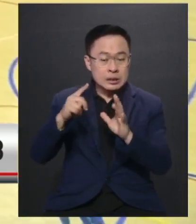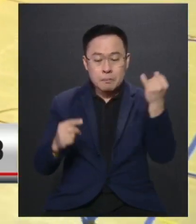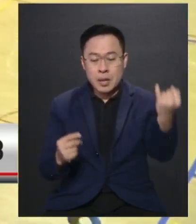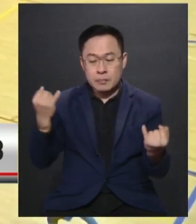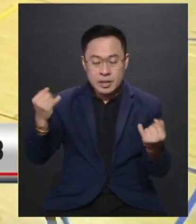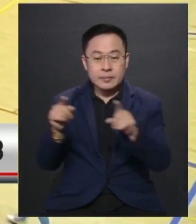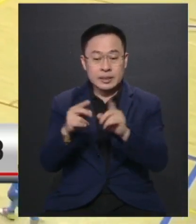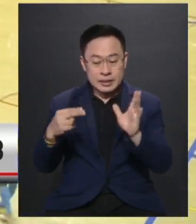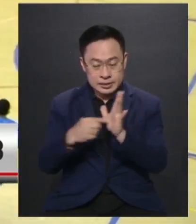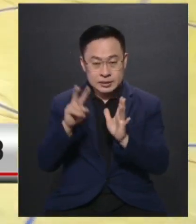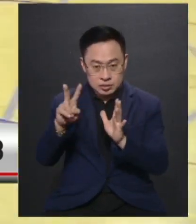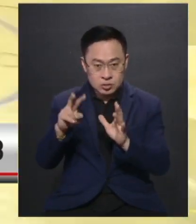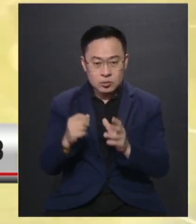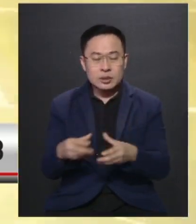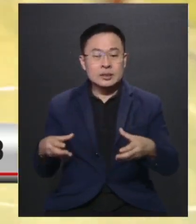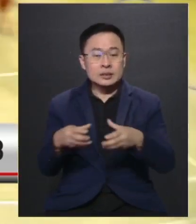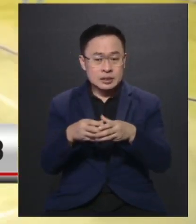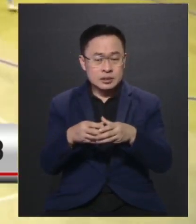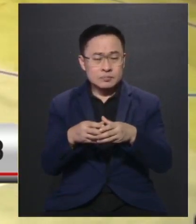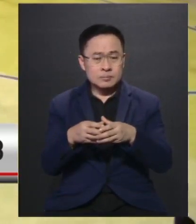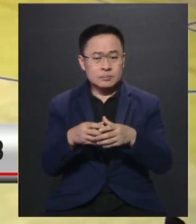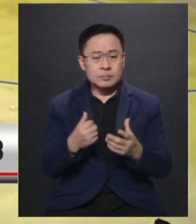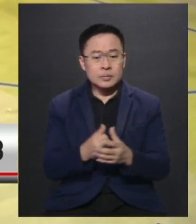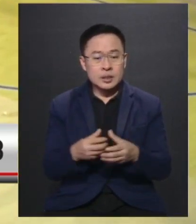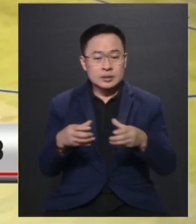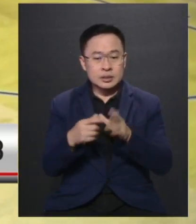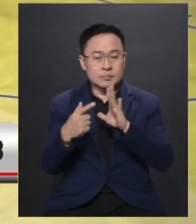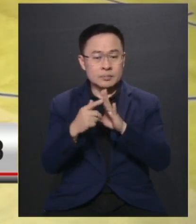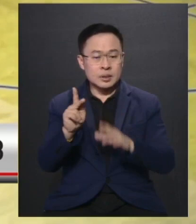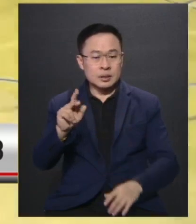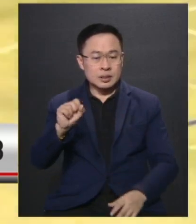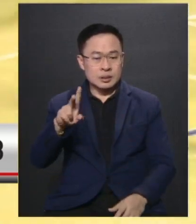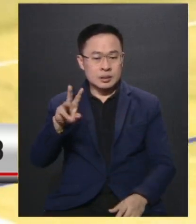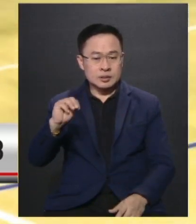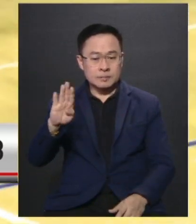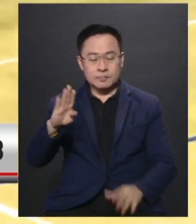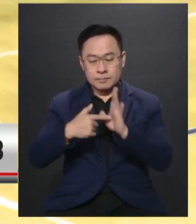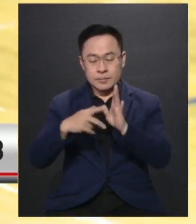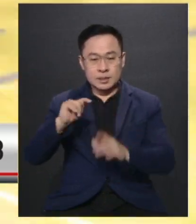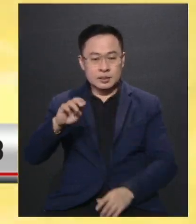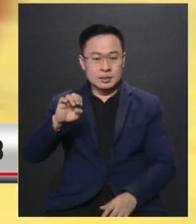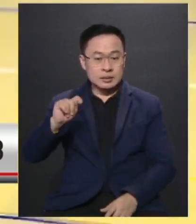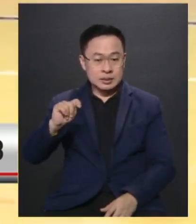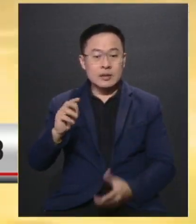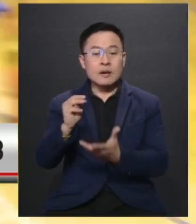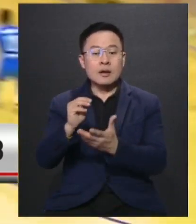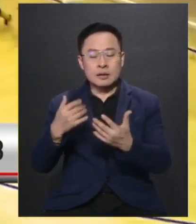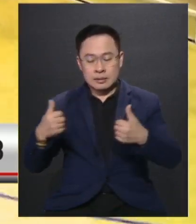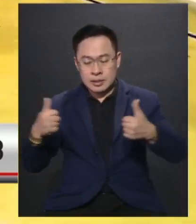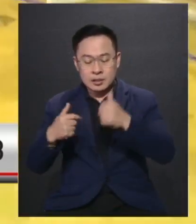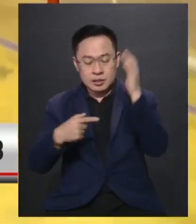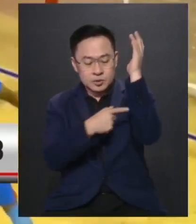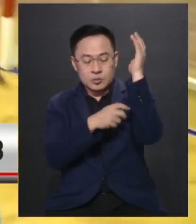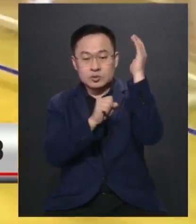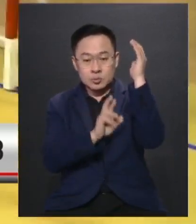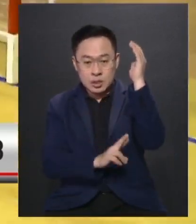แล้วเกมนี้เริ่มมา 9นาทีค่ะเป็นเกษมบัณฑิตนะคะที่ได้ประตูขึ้นนำก่อน 1ประตูต่อ 0จาก